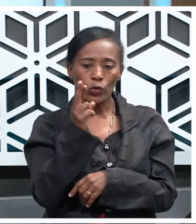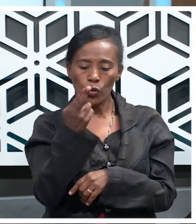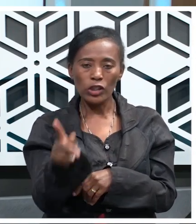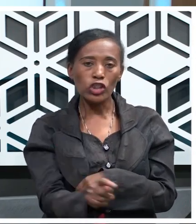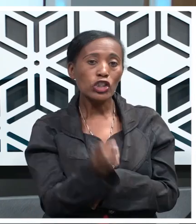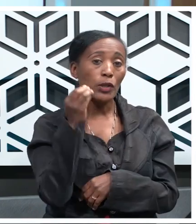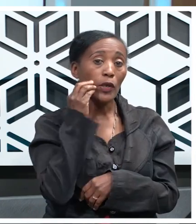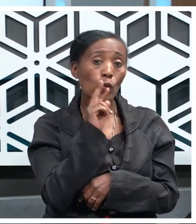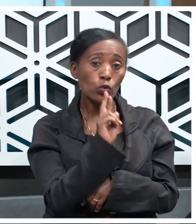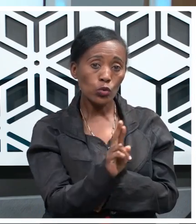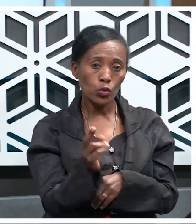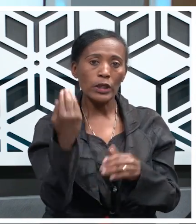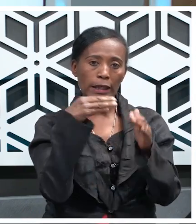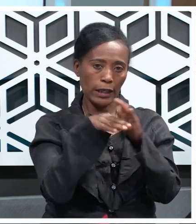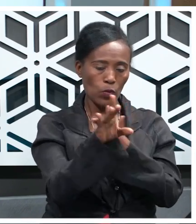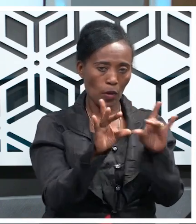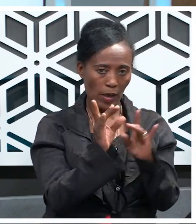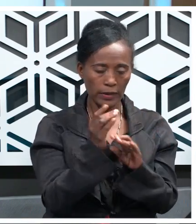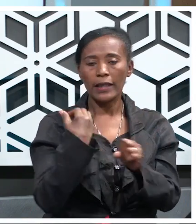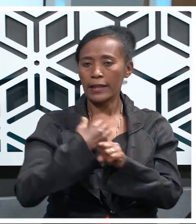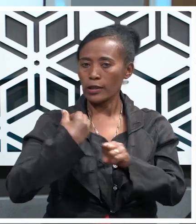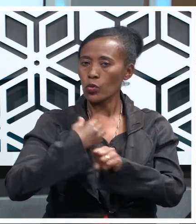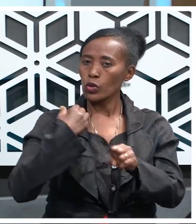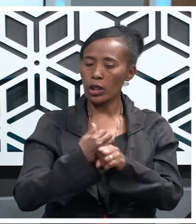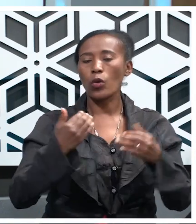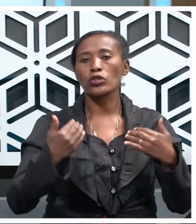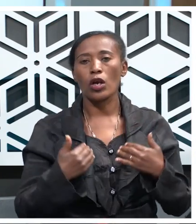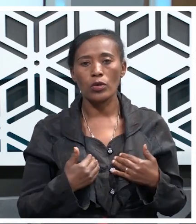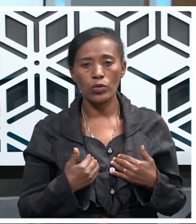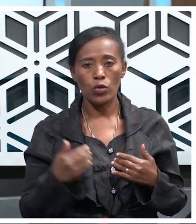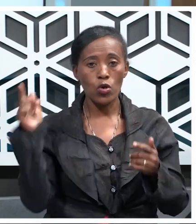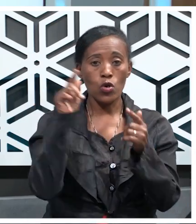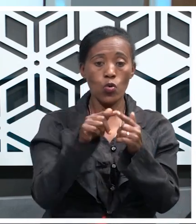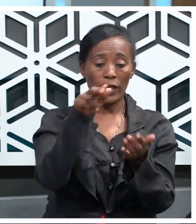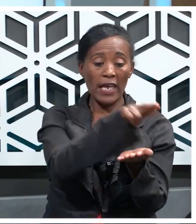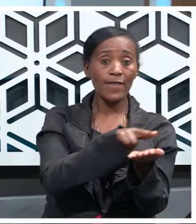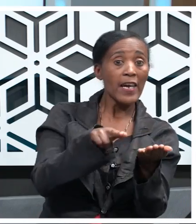ቤቶች ወይም መጸዳጃ ቤቶቹ እንዲገቡ ከማድረግ አንጻር የተሰሩ ስራዎች አሉ።